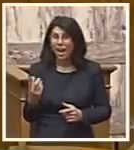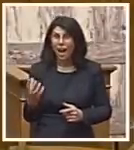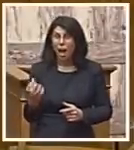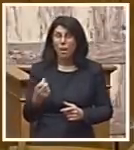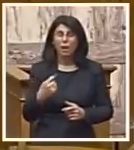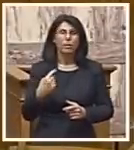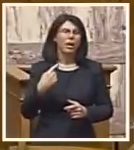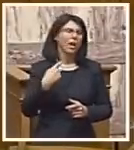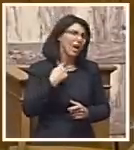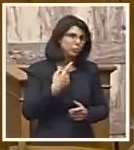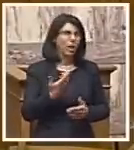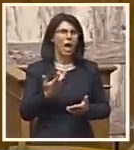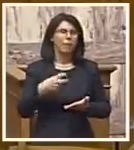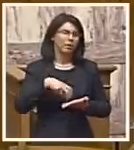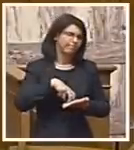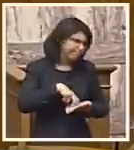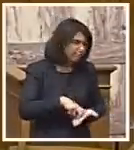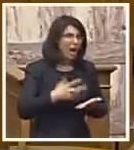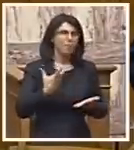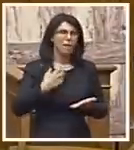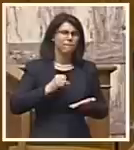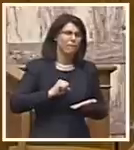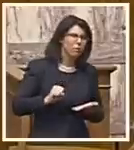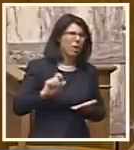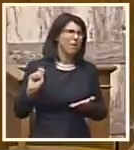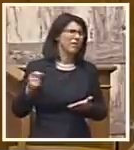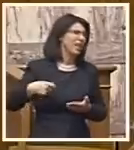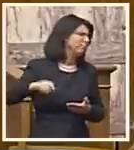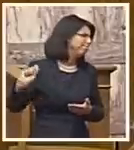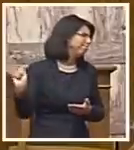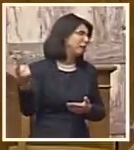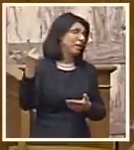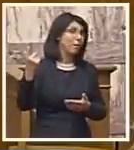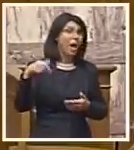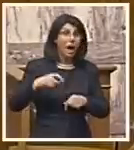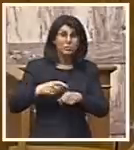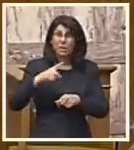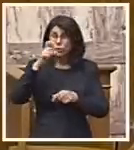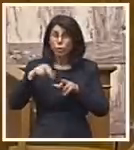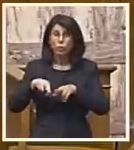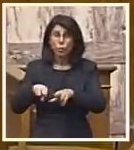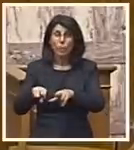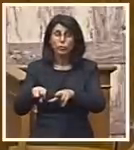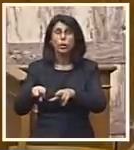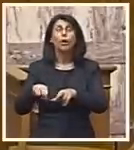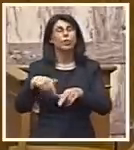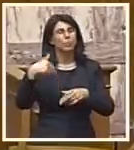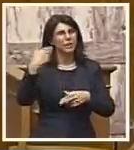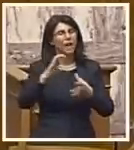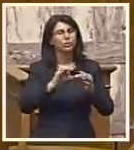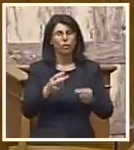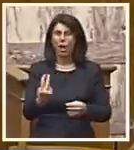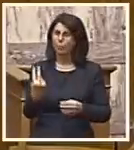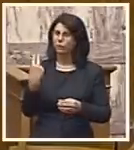λυγίσουμε, αν φοβηθούμε, αν την πετάξουμε την ευκαιρία στη μέση ενός δύσκολου δρόμου, θα μας κρίνει η ιστορία